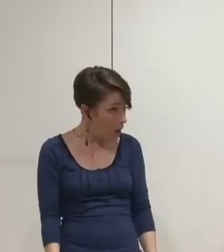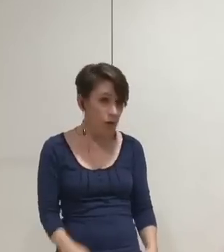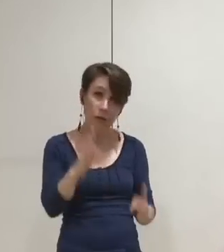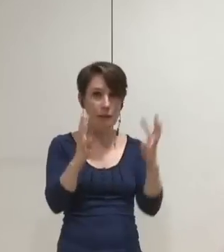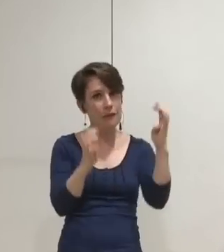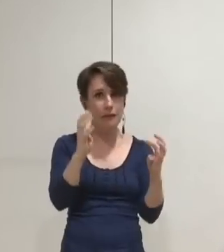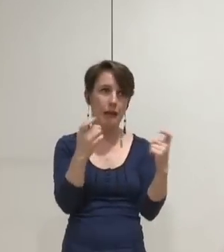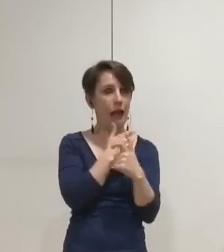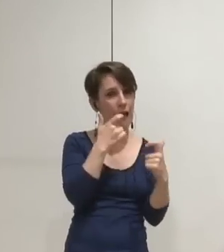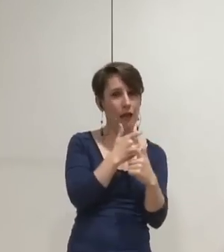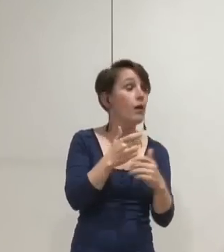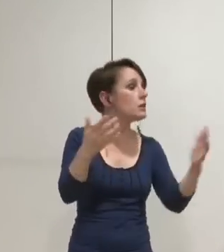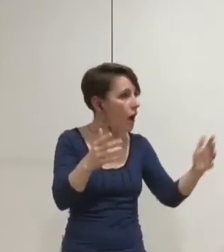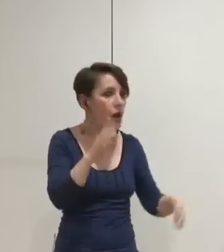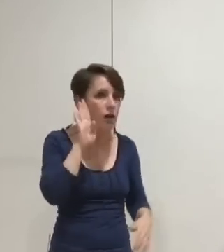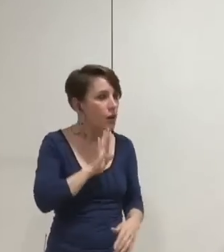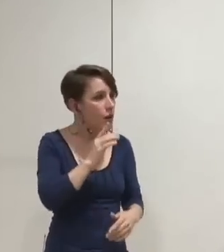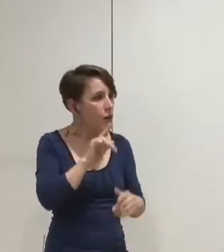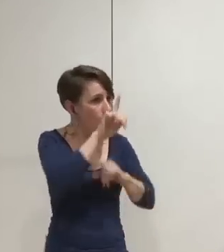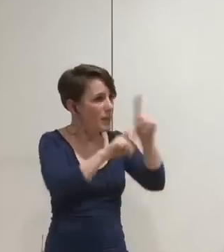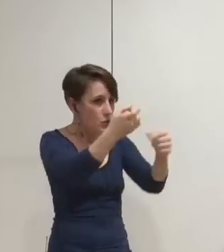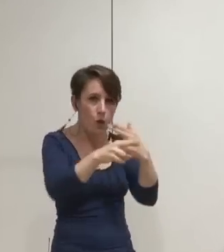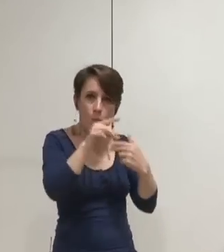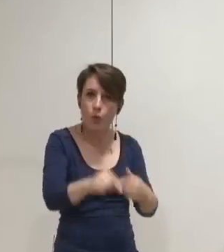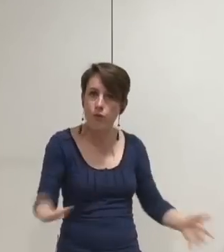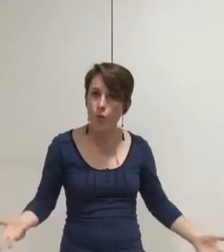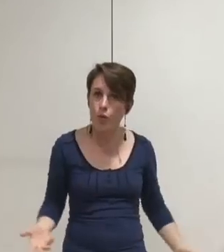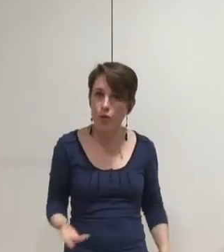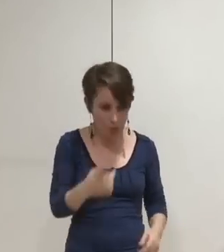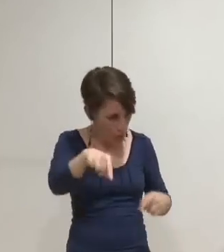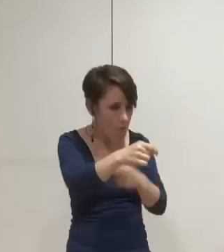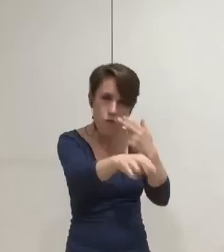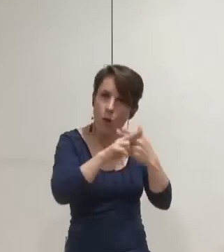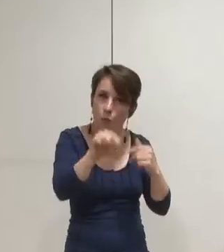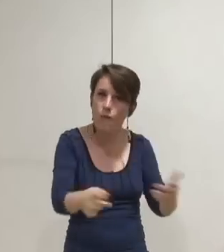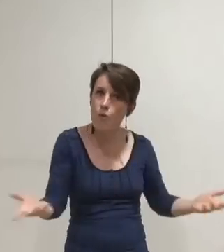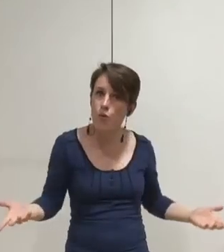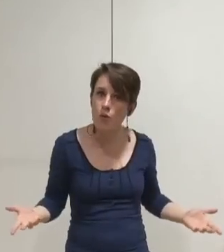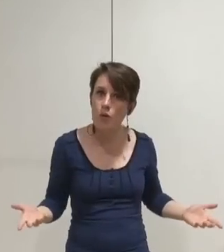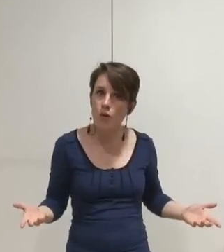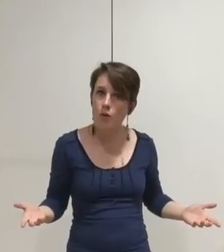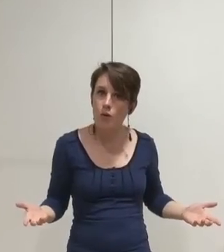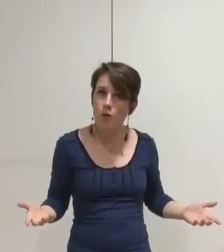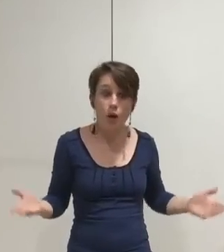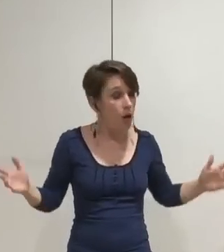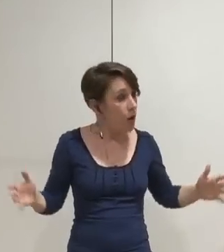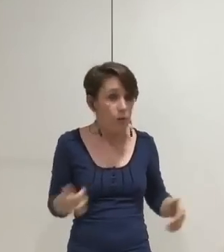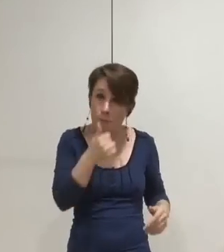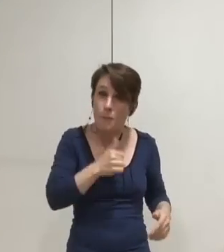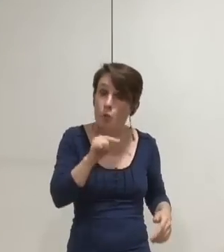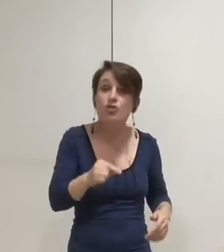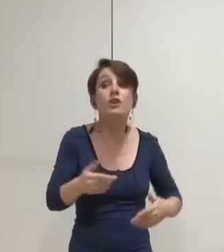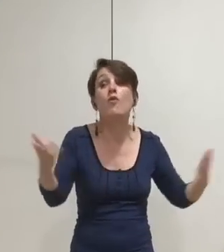il va falloir aussi répondre à ces questions il va falloir aussi que vous répondiez à question et donc et donc